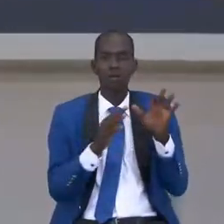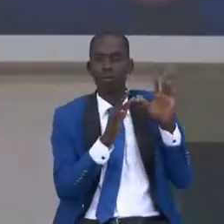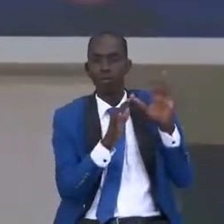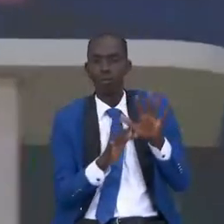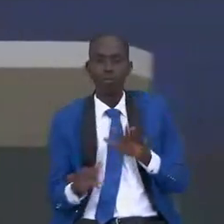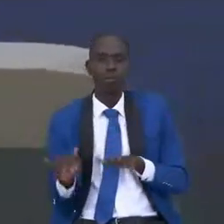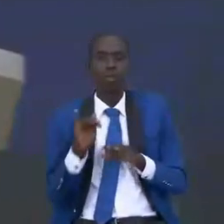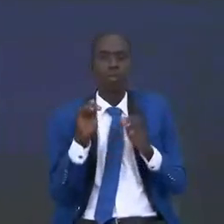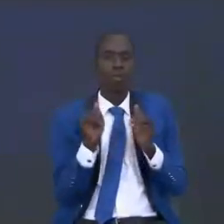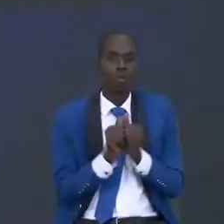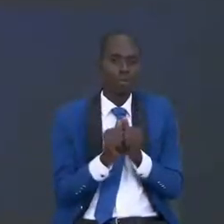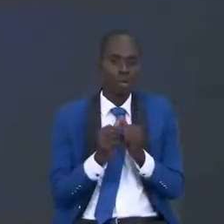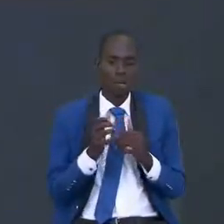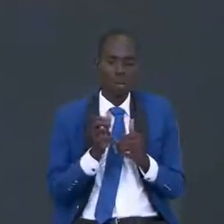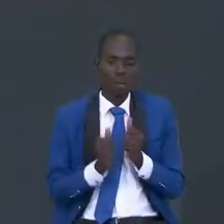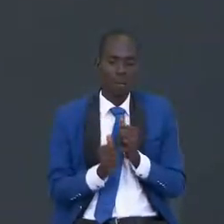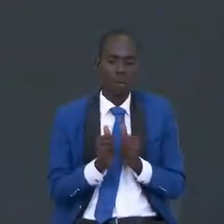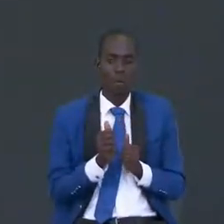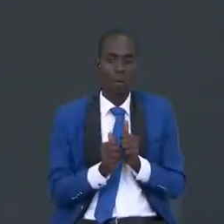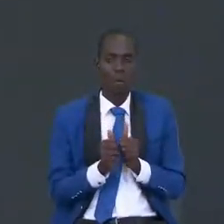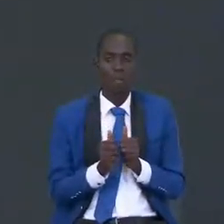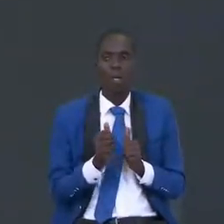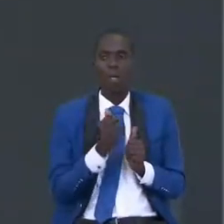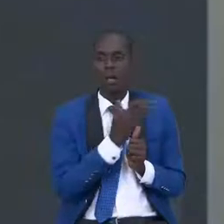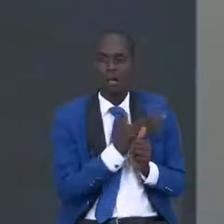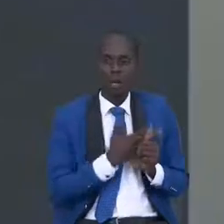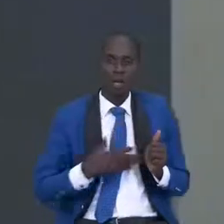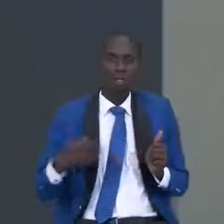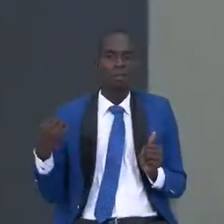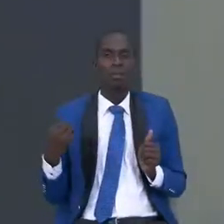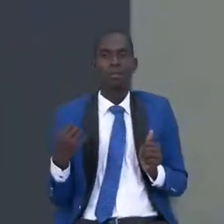Dieu avait une bonne intention pour eux. Il avait un